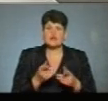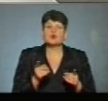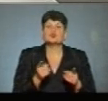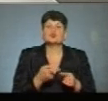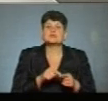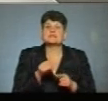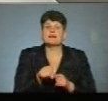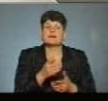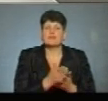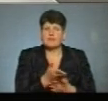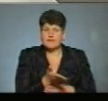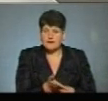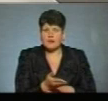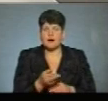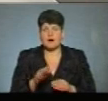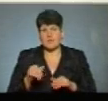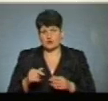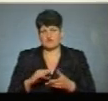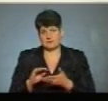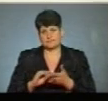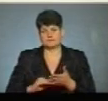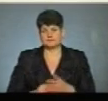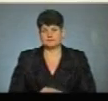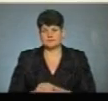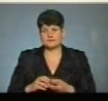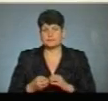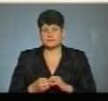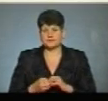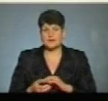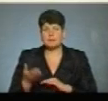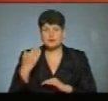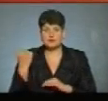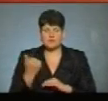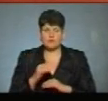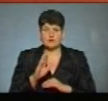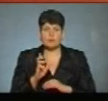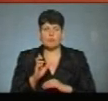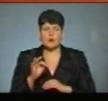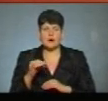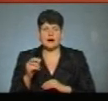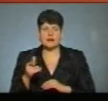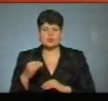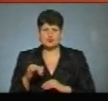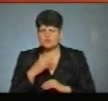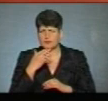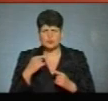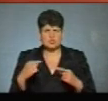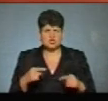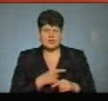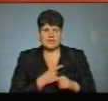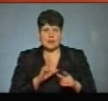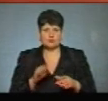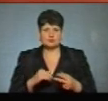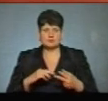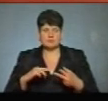потім нас визначаємо, який це саме вірус є, і аж після того ми можемо дати якісь заключення. Минулого тижня в нашому ефірі Володимир Богачук сказав, що